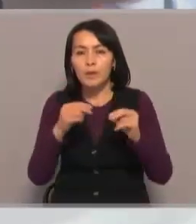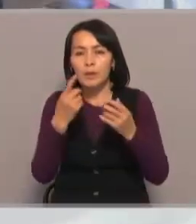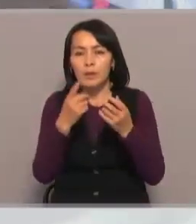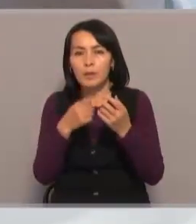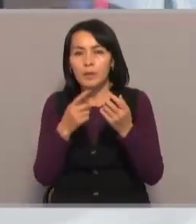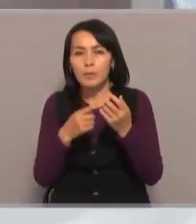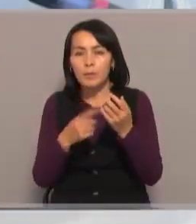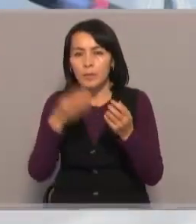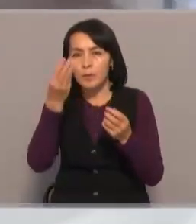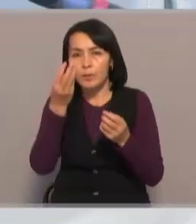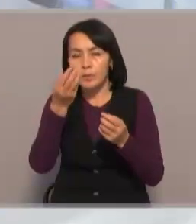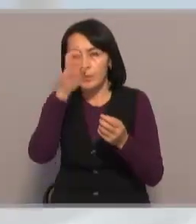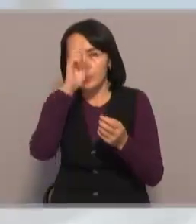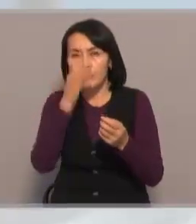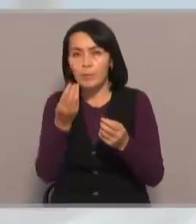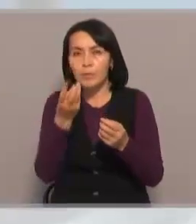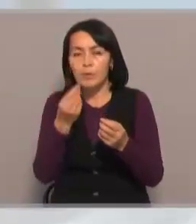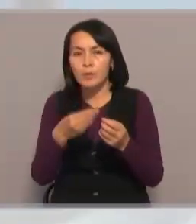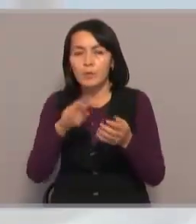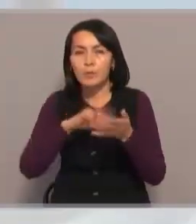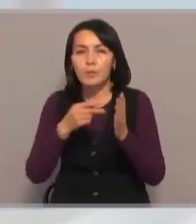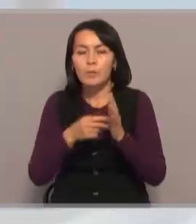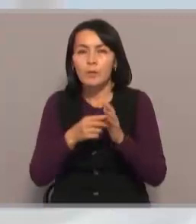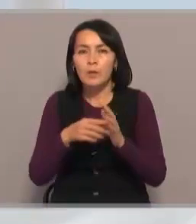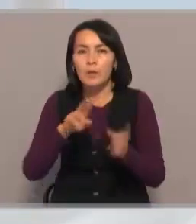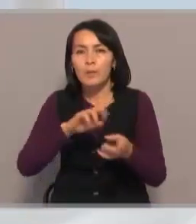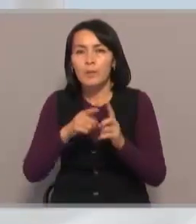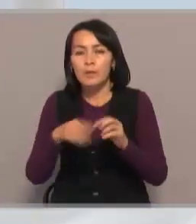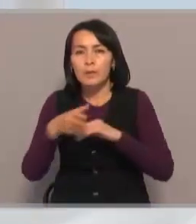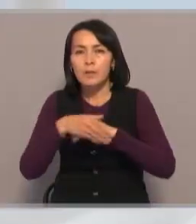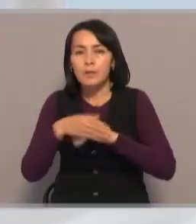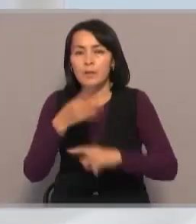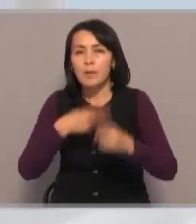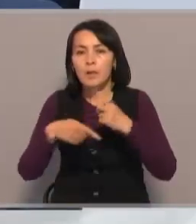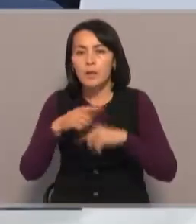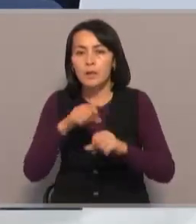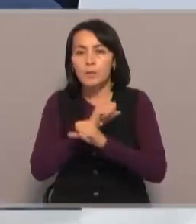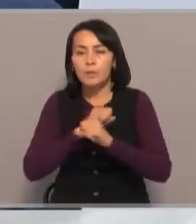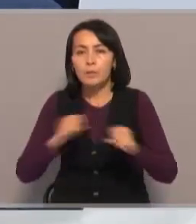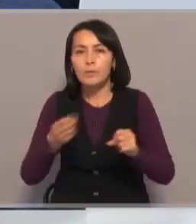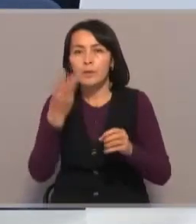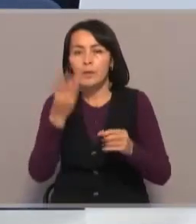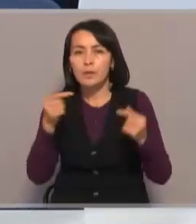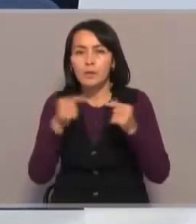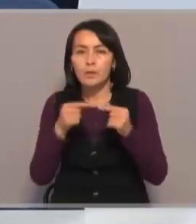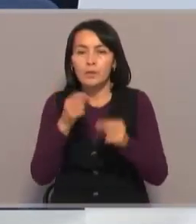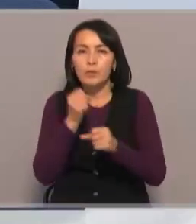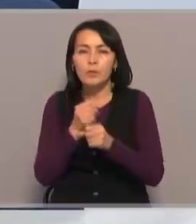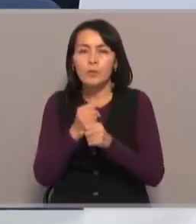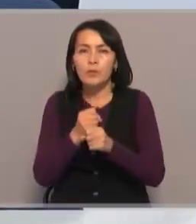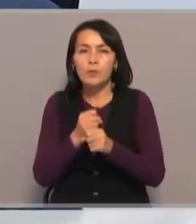мен бюджетті жоспарлауды автоматтандыру, сыбайлас жемқорлық тәуекелдерін алдын алуға және қаржыны тиімді